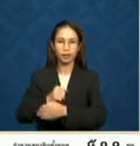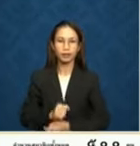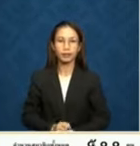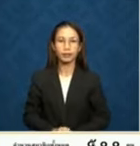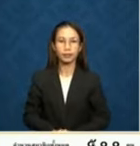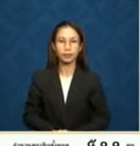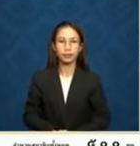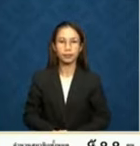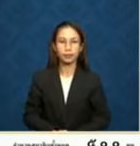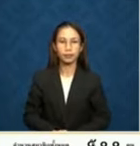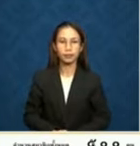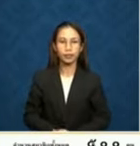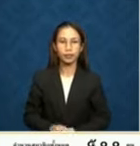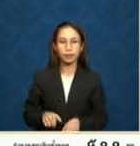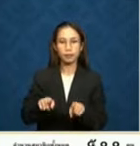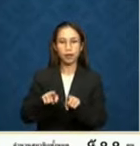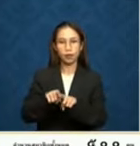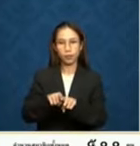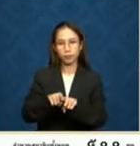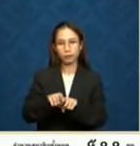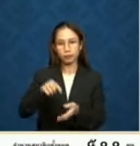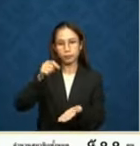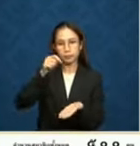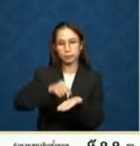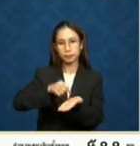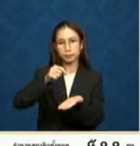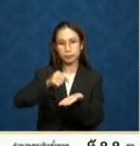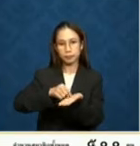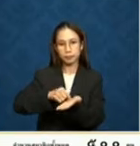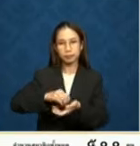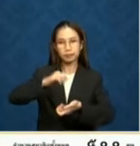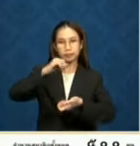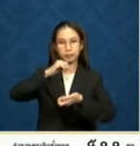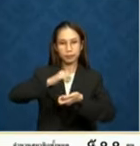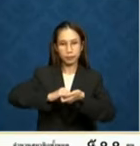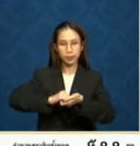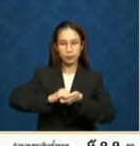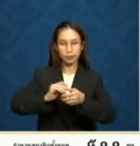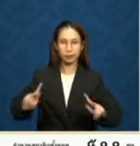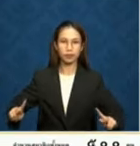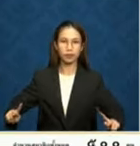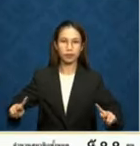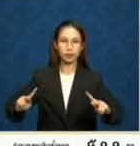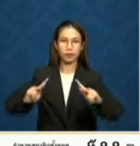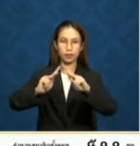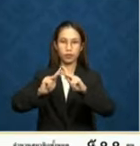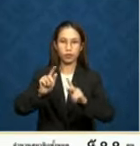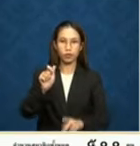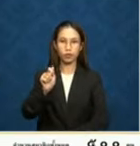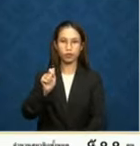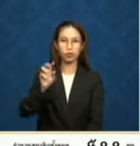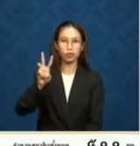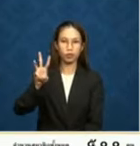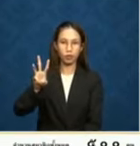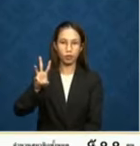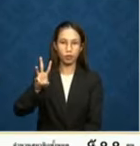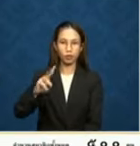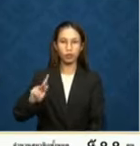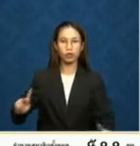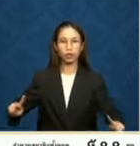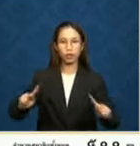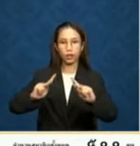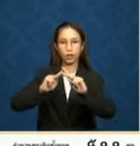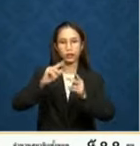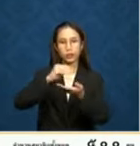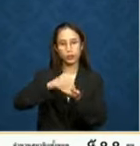ลงนามร่วมงานกับทางกระสวงออวอกระสวงศึกษา